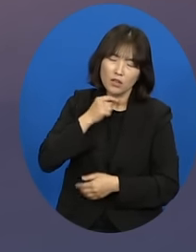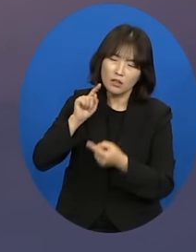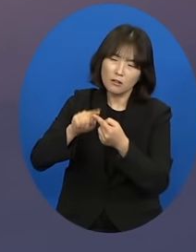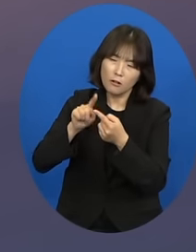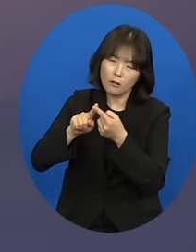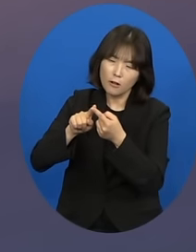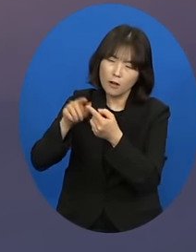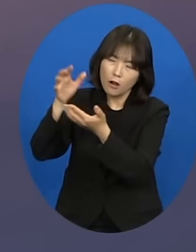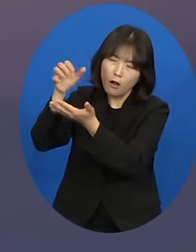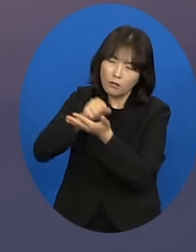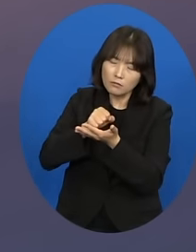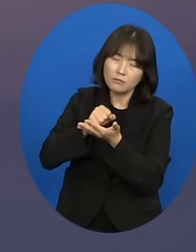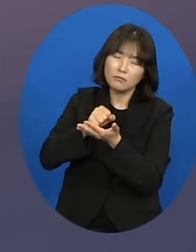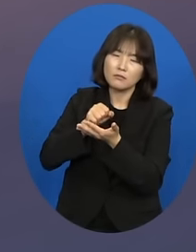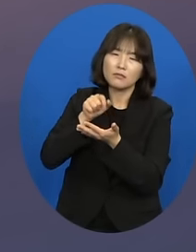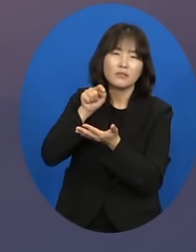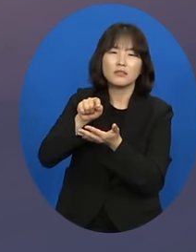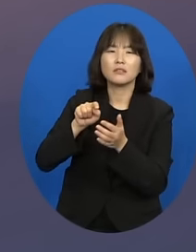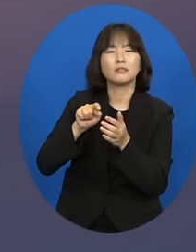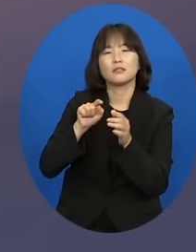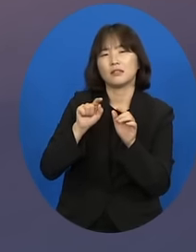아닙니다.